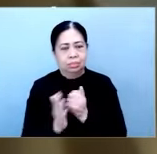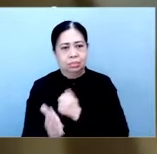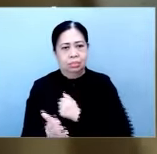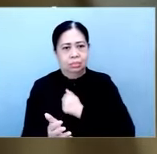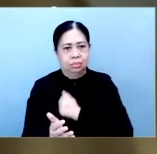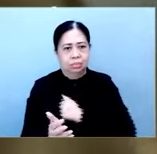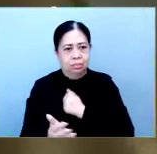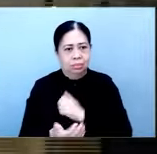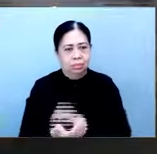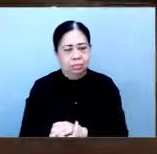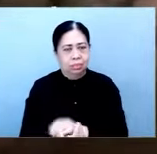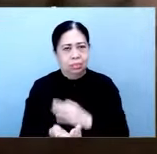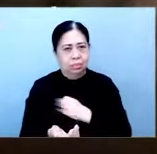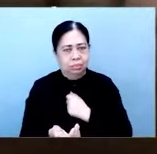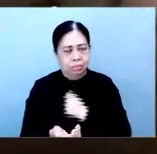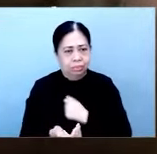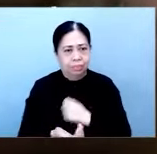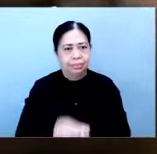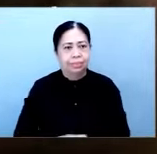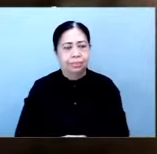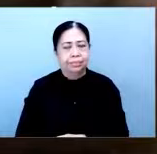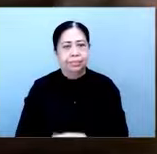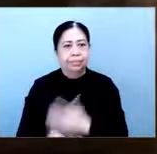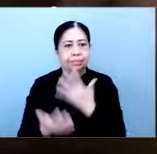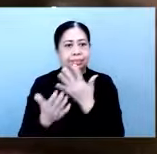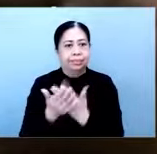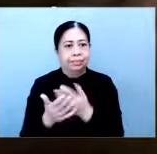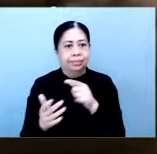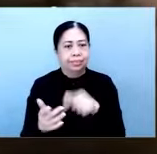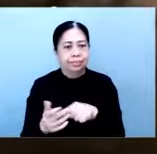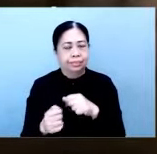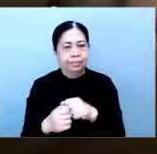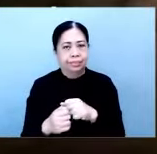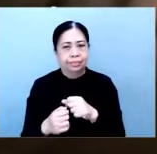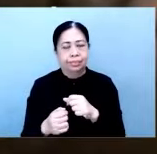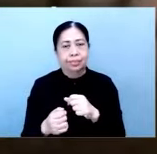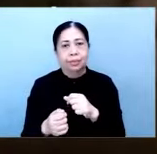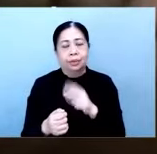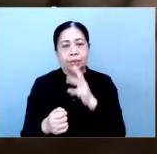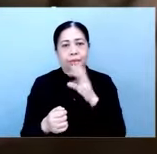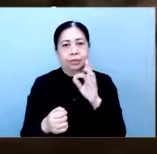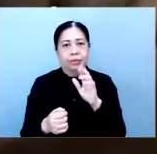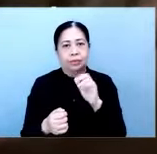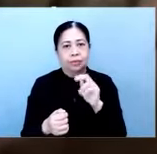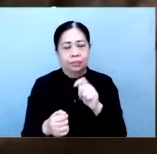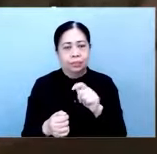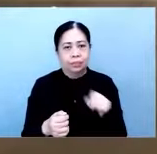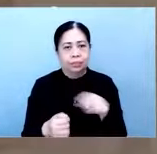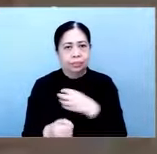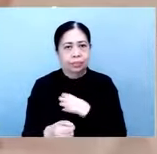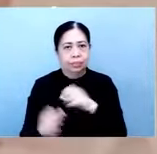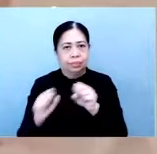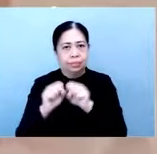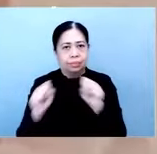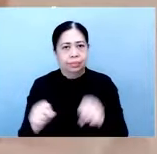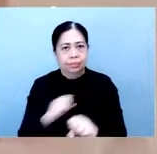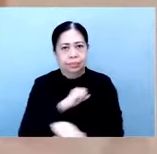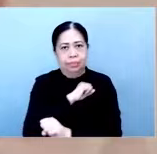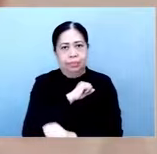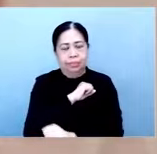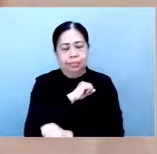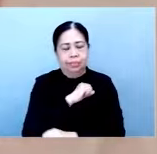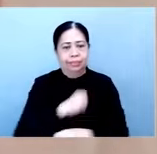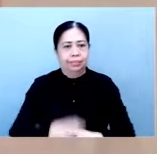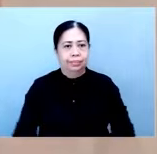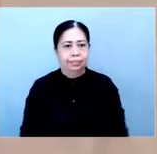kapatawaran. Sorry. Nakakulong na si Corelio sa Waterfront Police Station. Naharap siya sa kasong theft. Nagbabalita mula